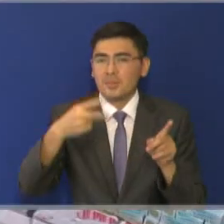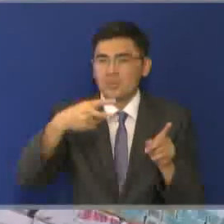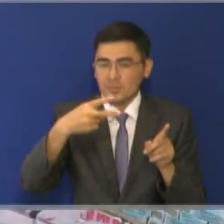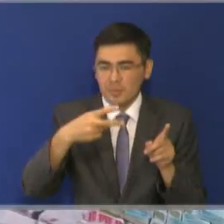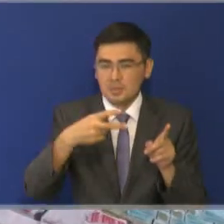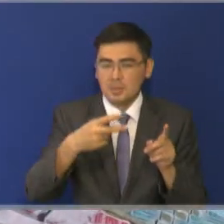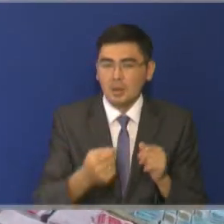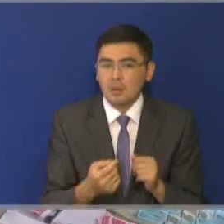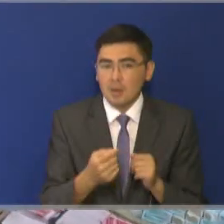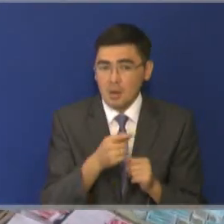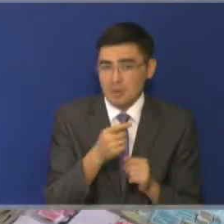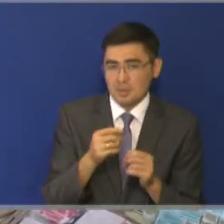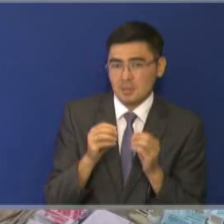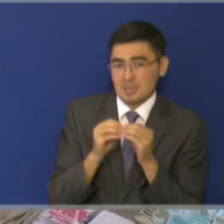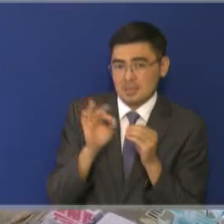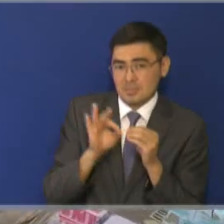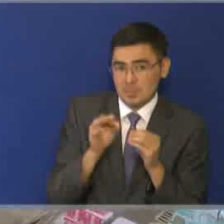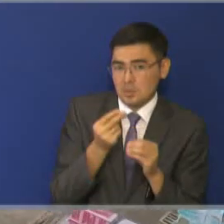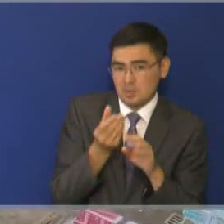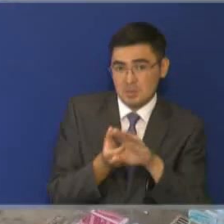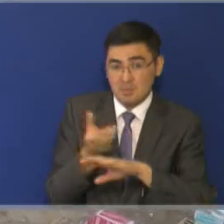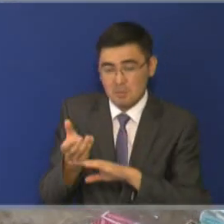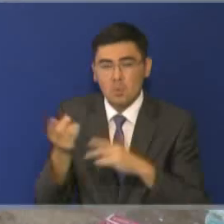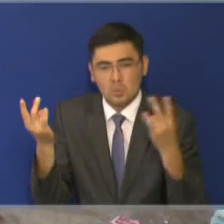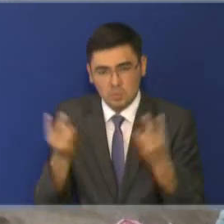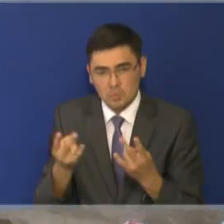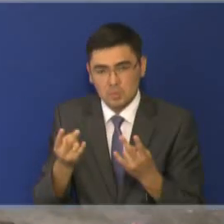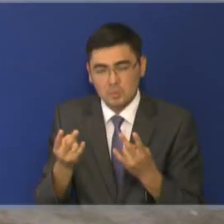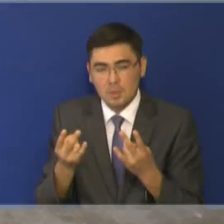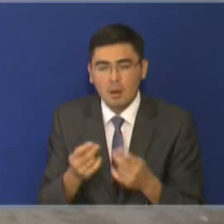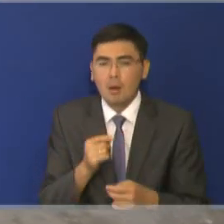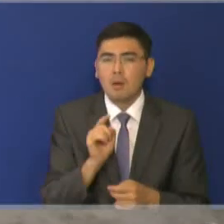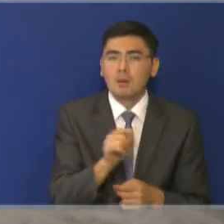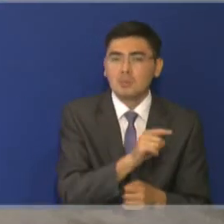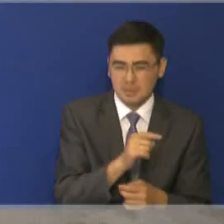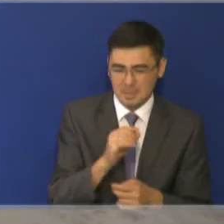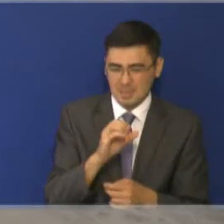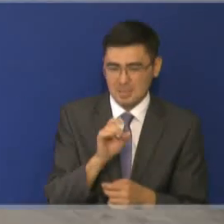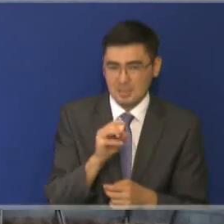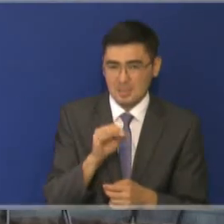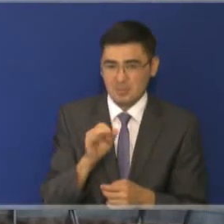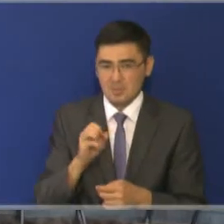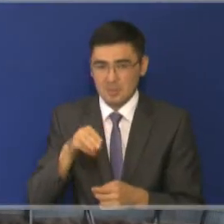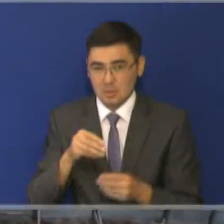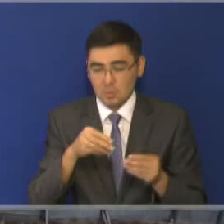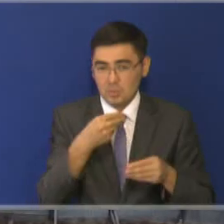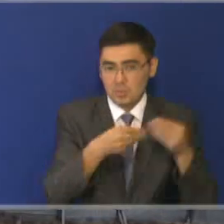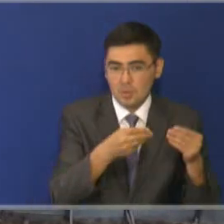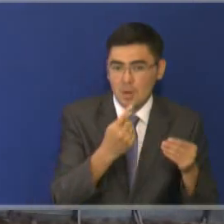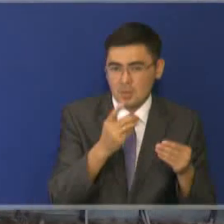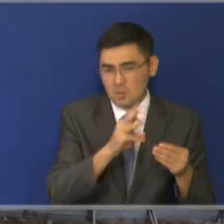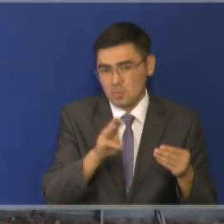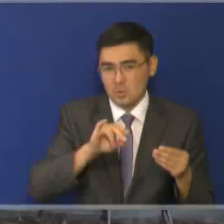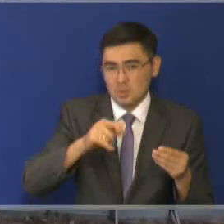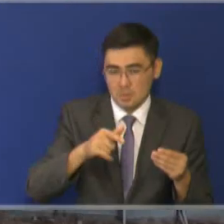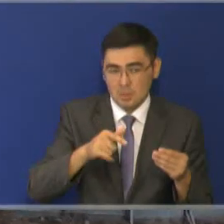жарна баспана құнының 10% болу керек. Бағдарламаға қатысушы отбасыларға тұрғын үй сертификаттарын беру қарастырылған. Бұл ретте 1 миллион